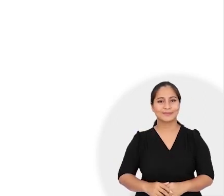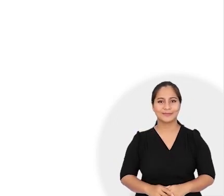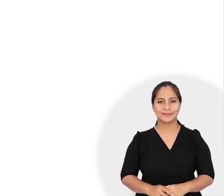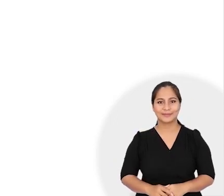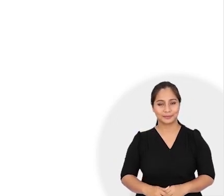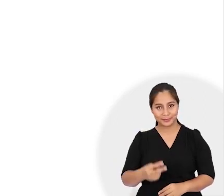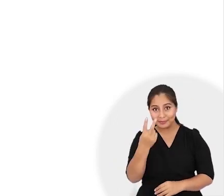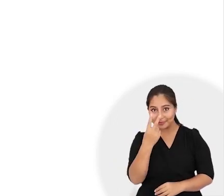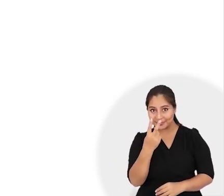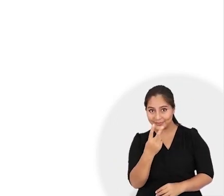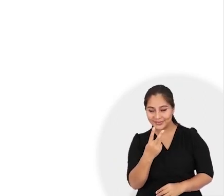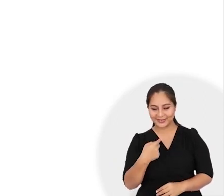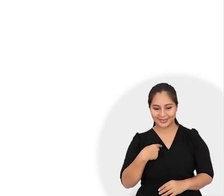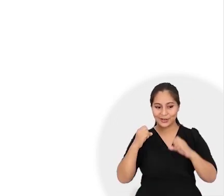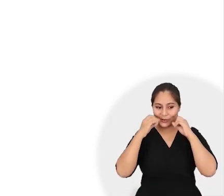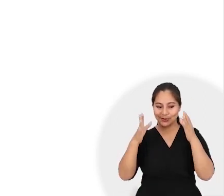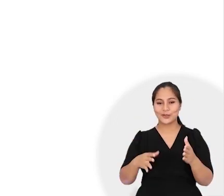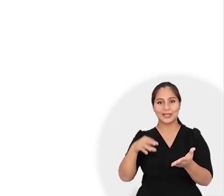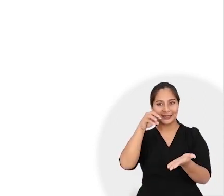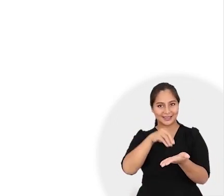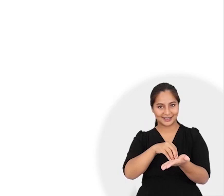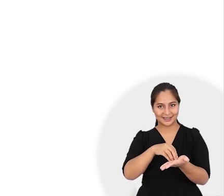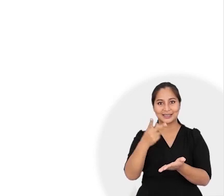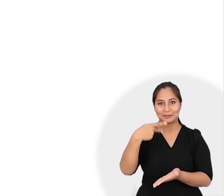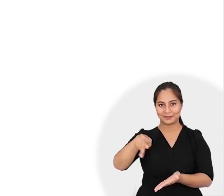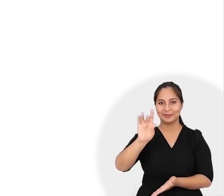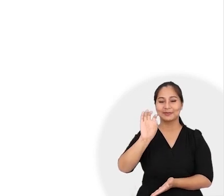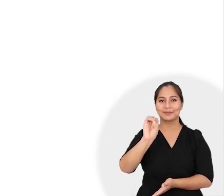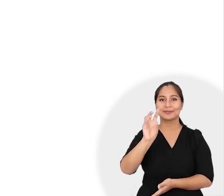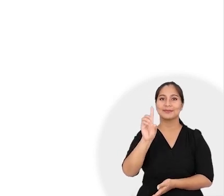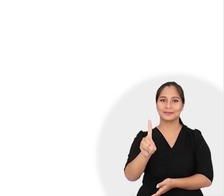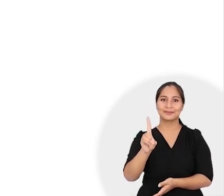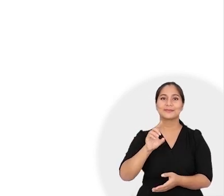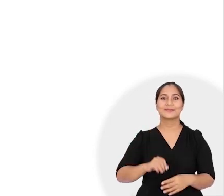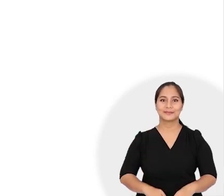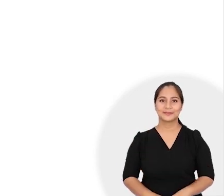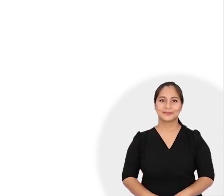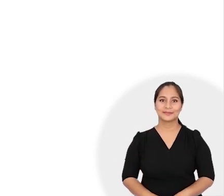จะวางใส่คำศัพท์นี้พิษ